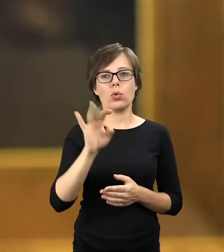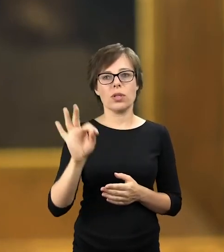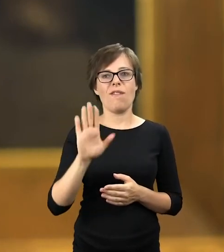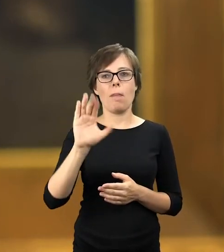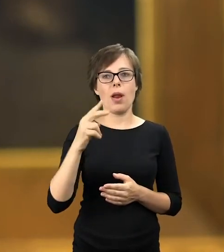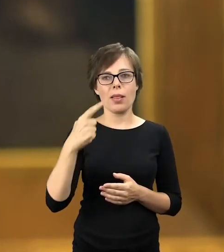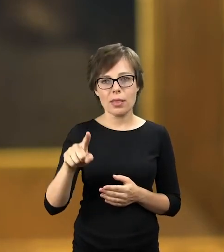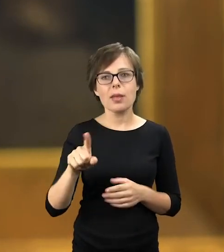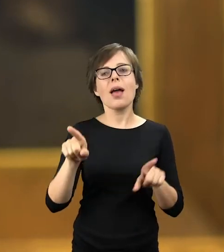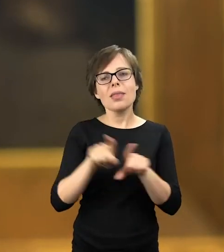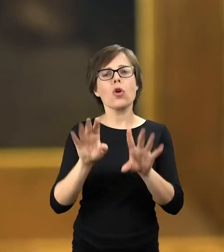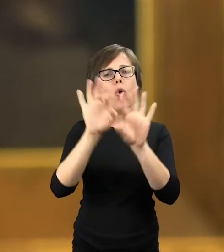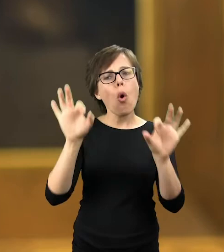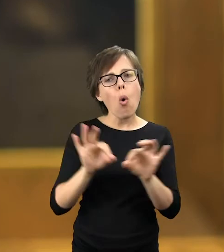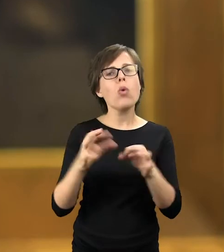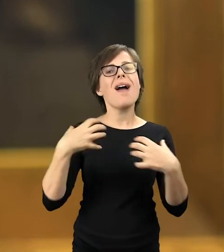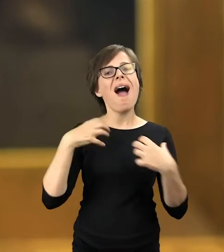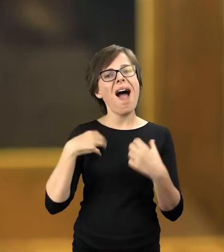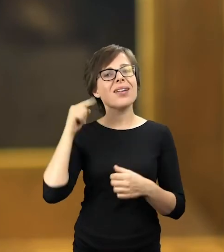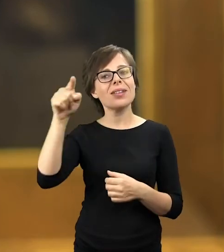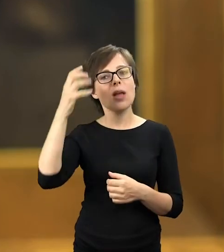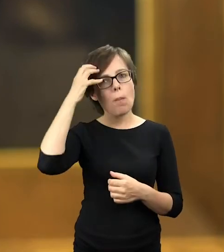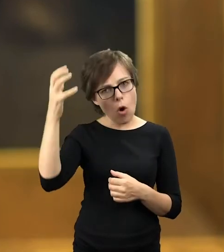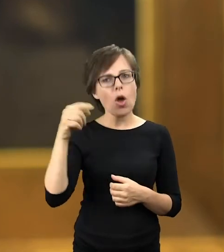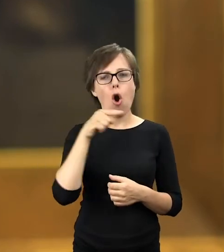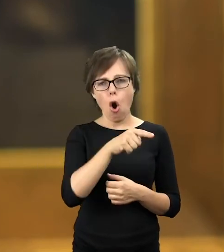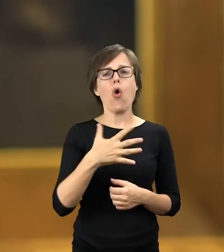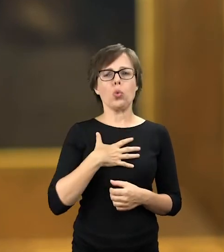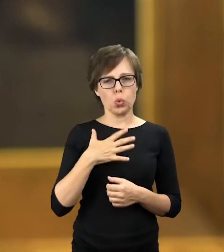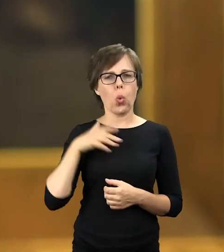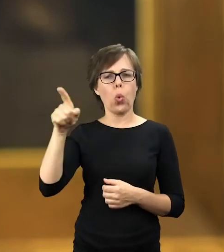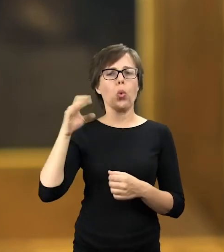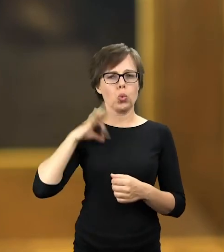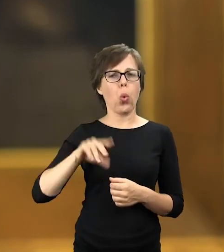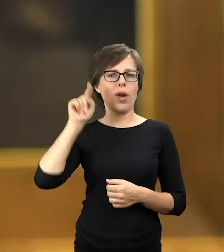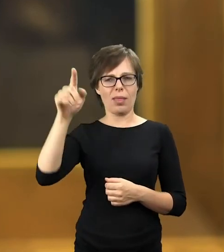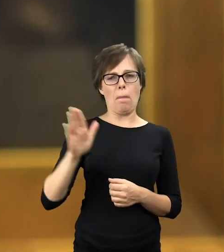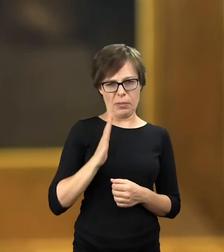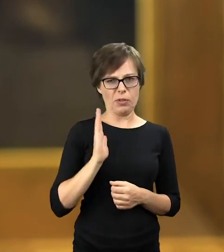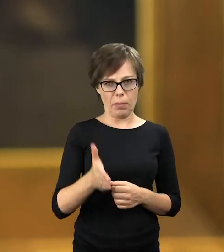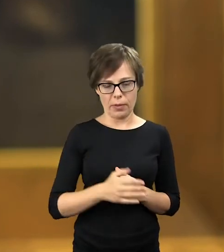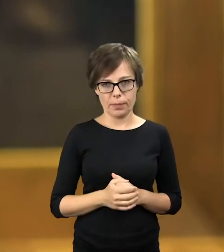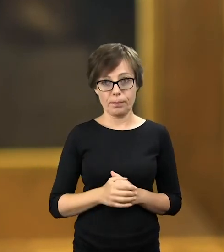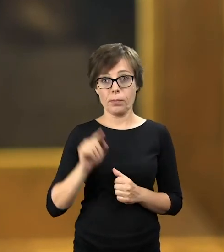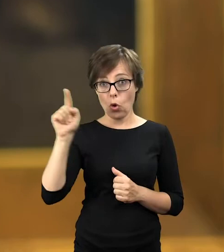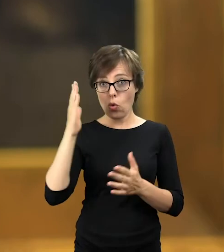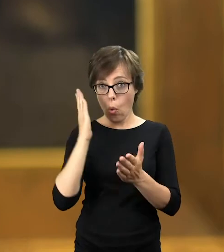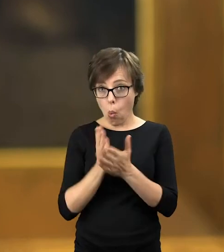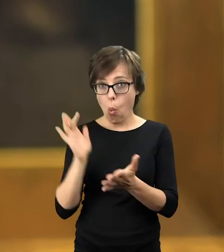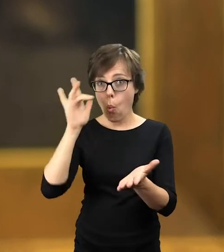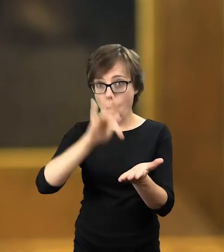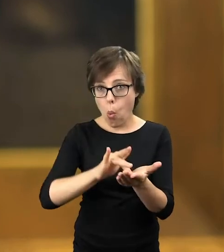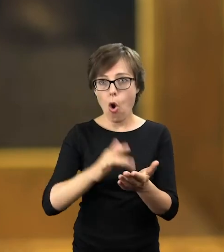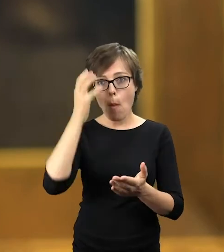środowiskiem monachijskim, czuli, że córka będzie tam bezpieczna. Boznańska bardzo szybko rzuciła się w wir edukacji,